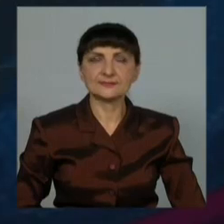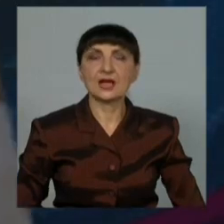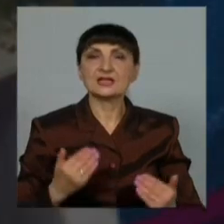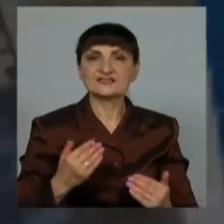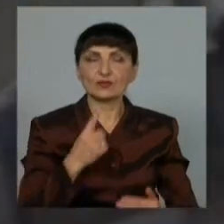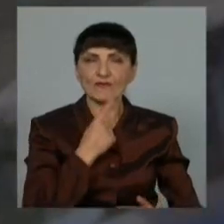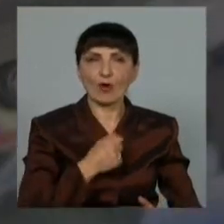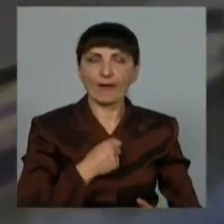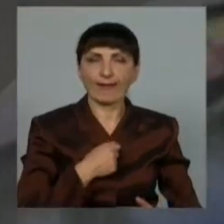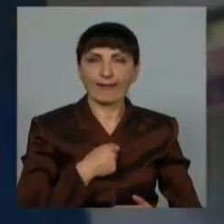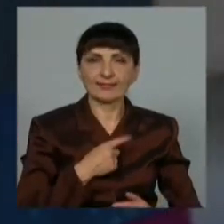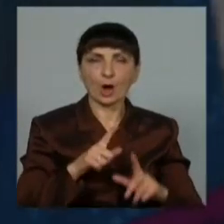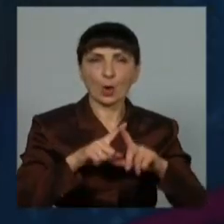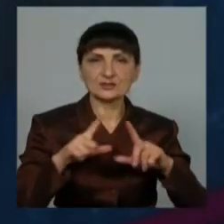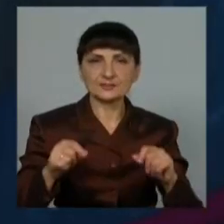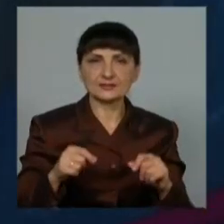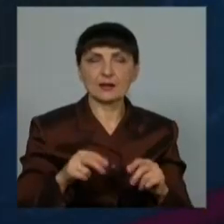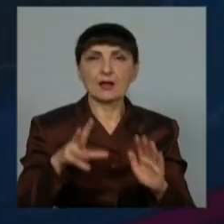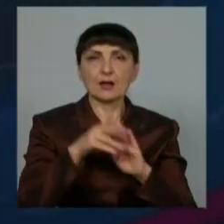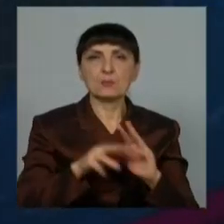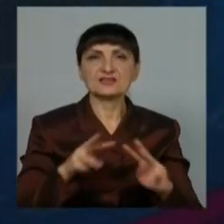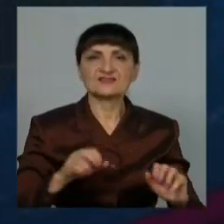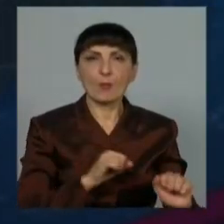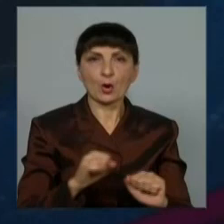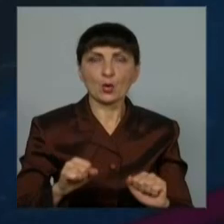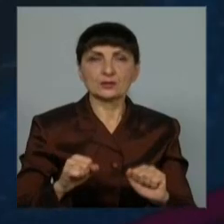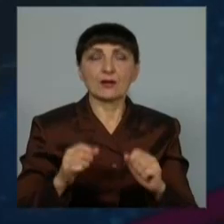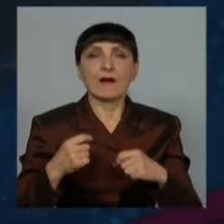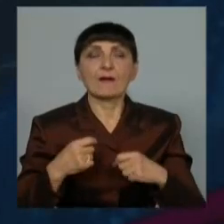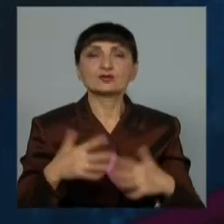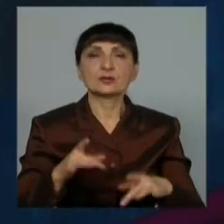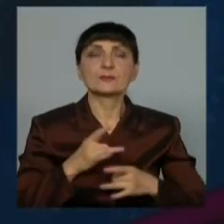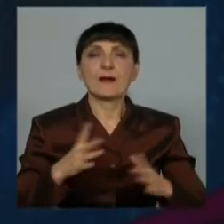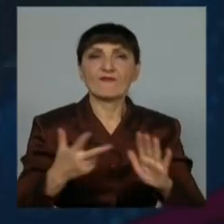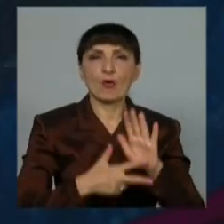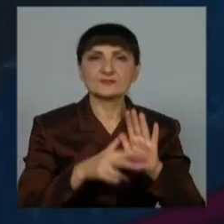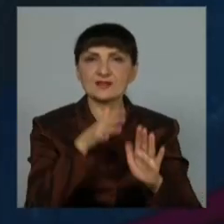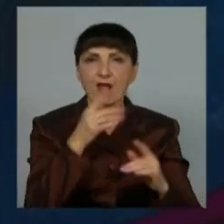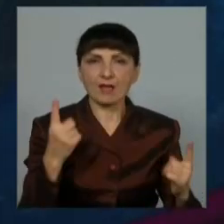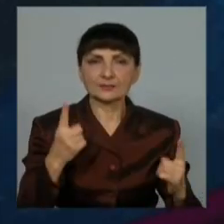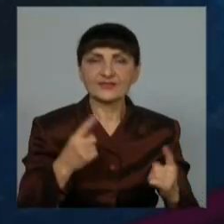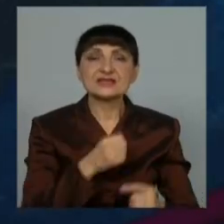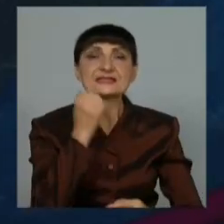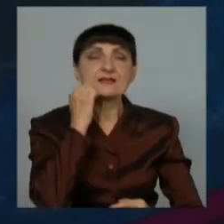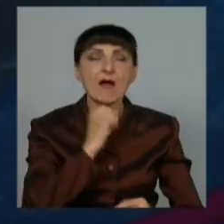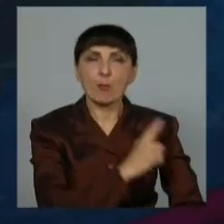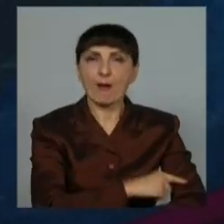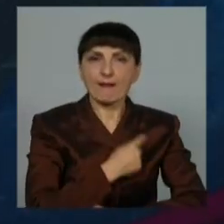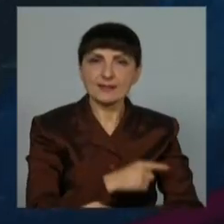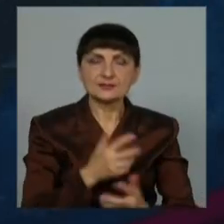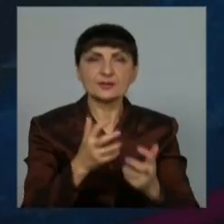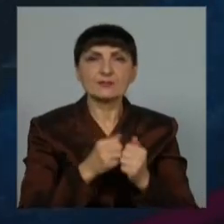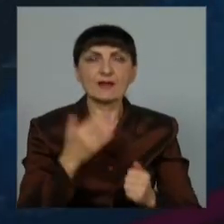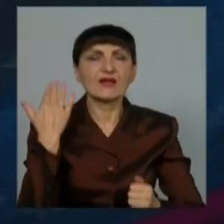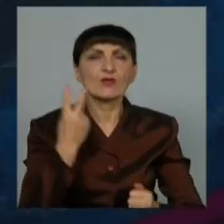Сегодня военно-клинический госпиталь при Министерстве обороны отмечает 80-летний юбилей. В одной из старейших больниц Алматы, принимавшей в